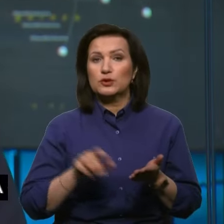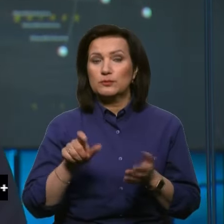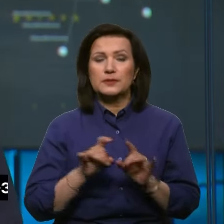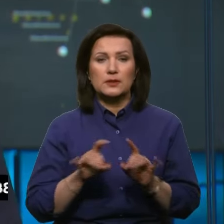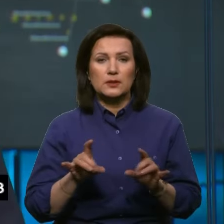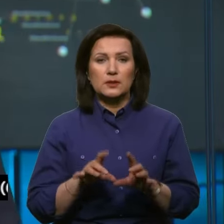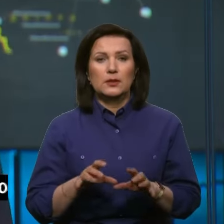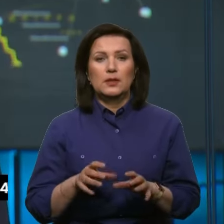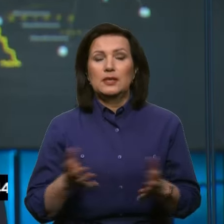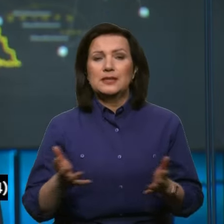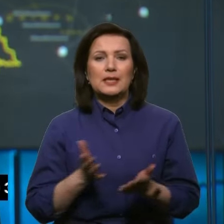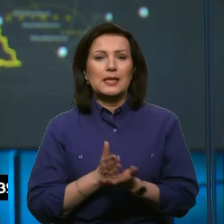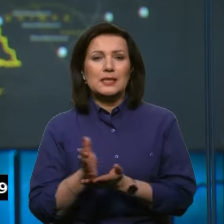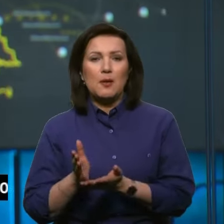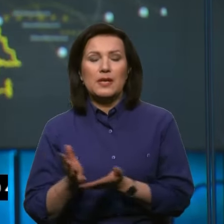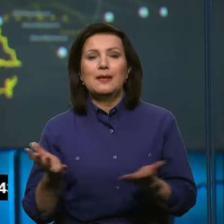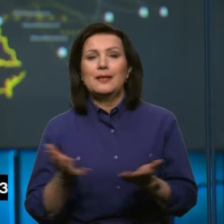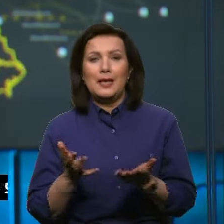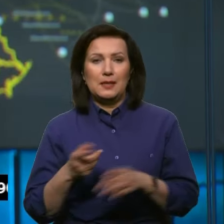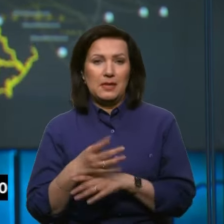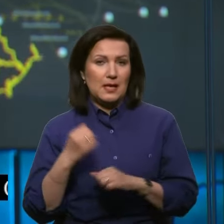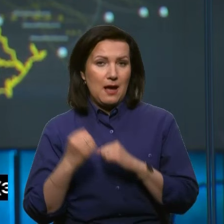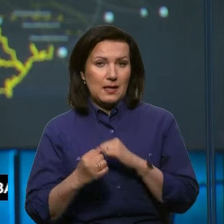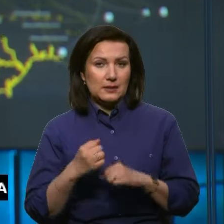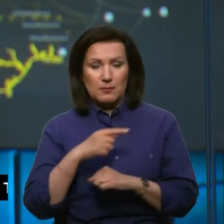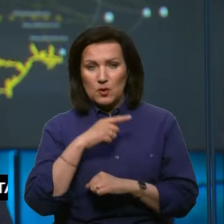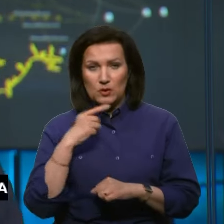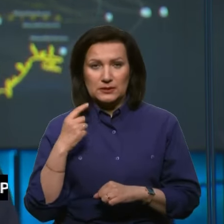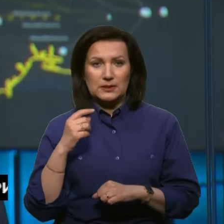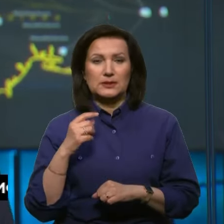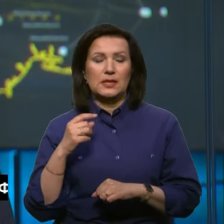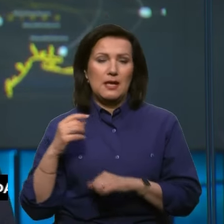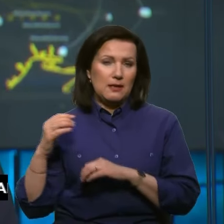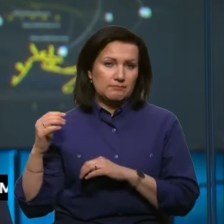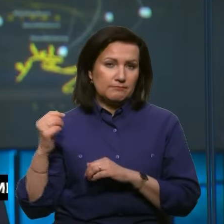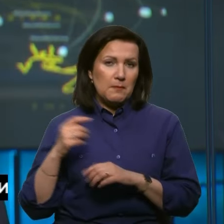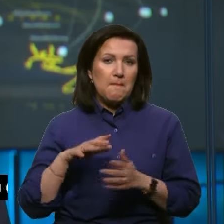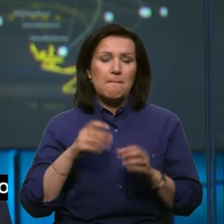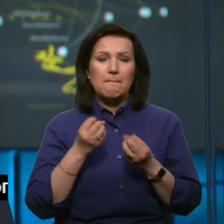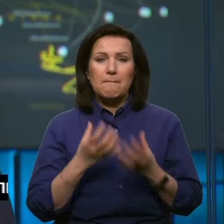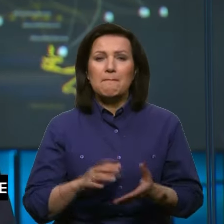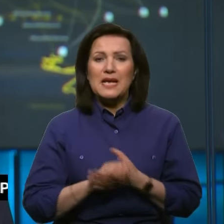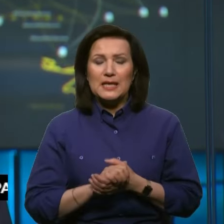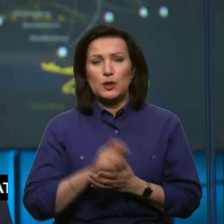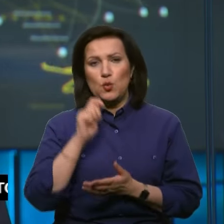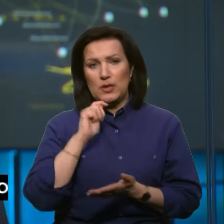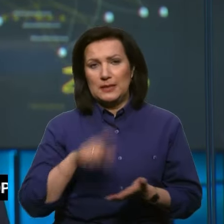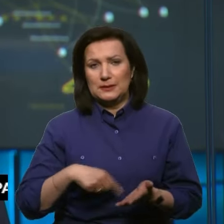Коршенко розповість, з яких напрямків та якими ракетами російські загарбники атакували мирні українські міста.